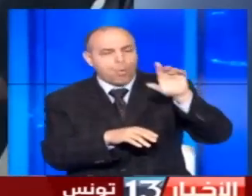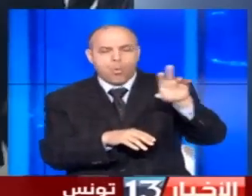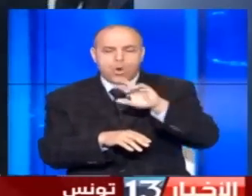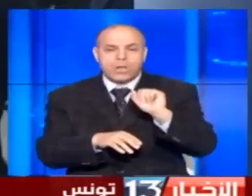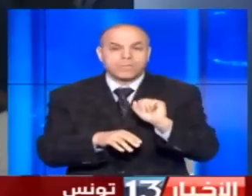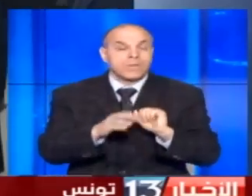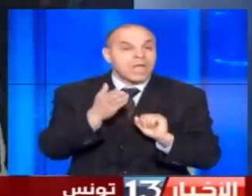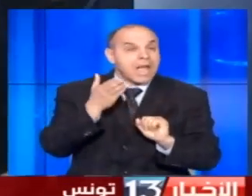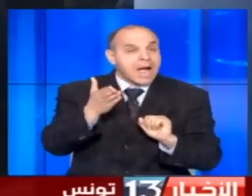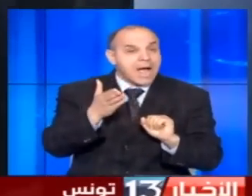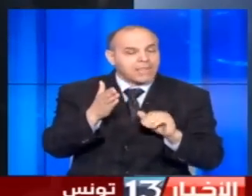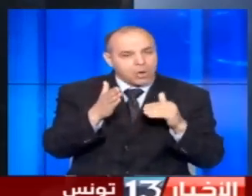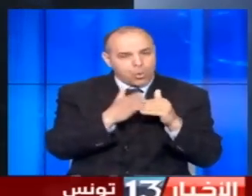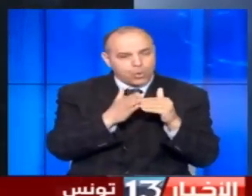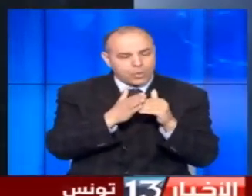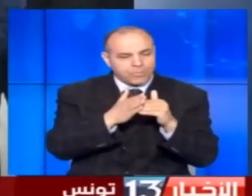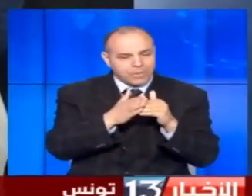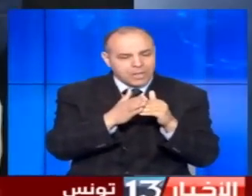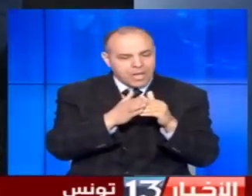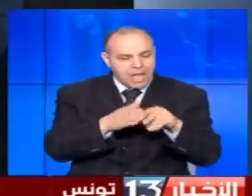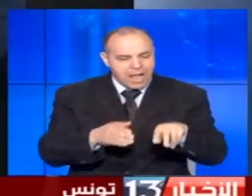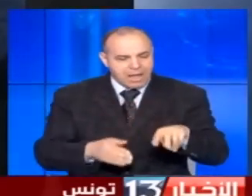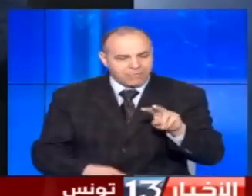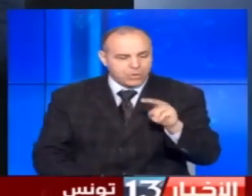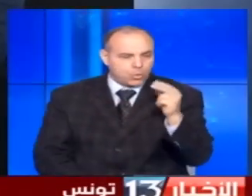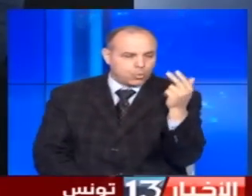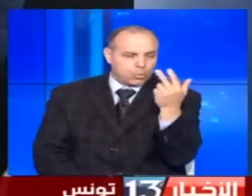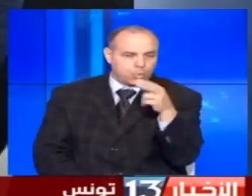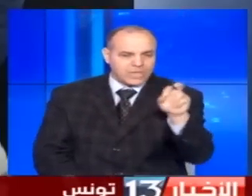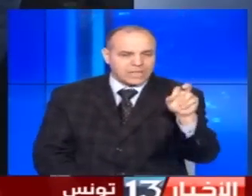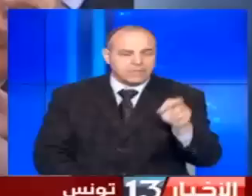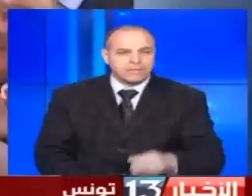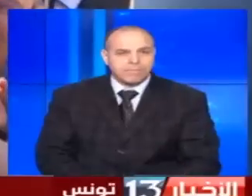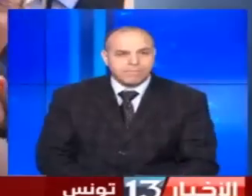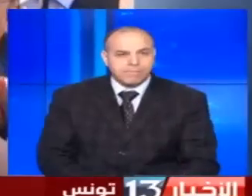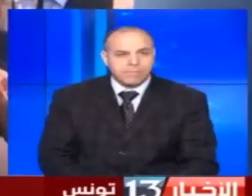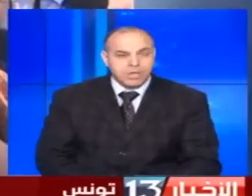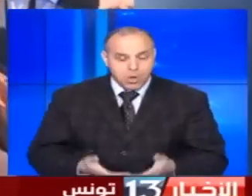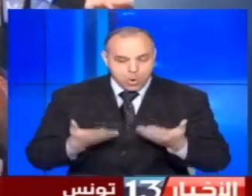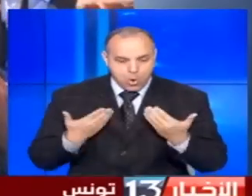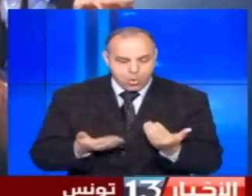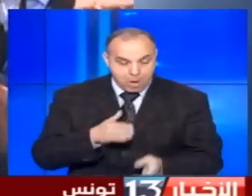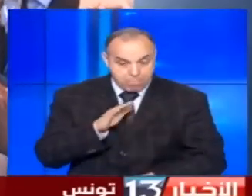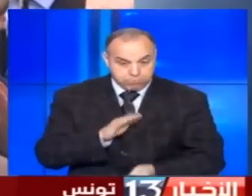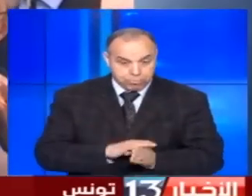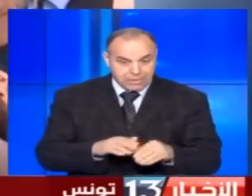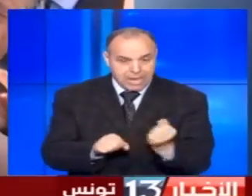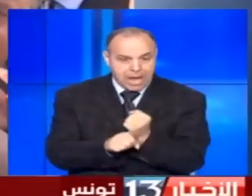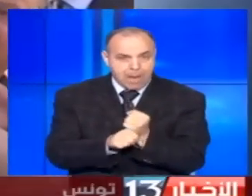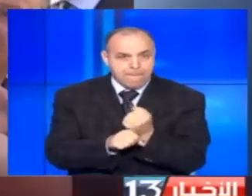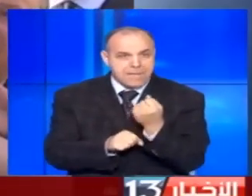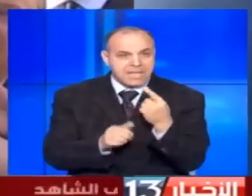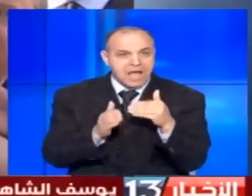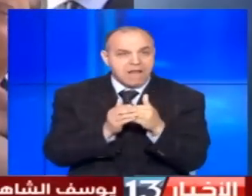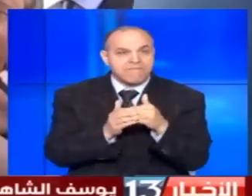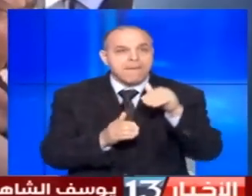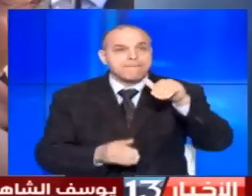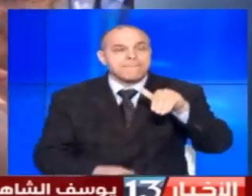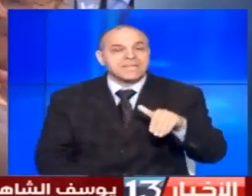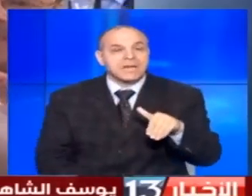للشرب الى حدود سنه 30 و000 اليوم عطينا اشاره انطلاق اكثر من 100 الف متر